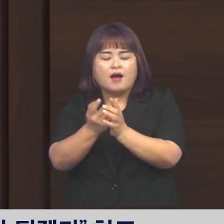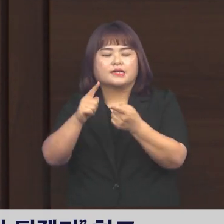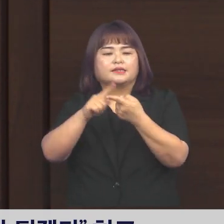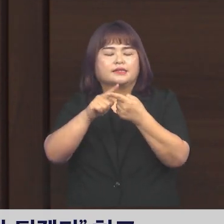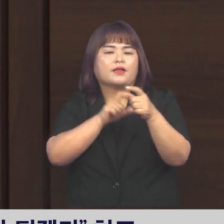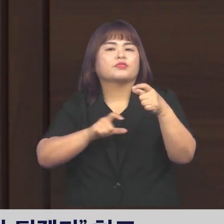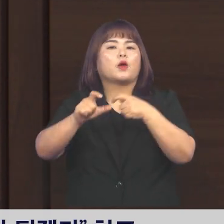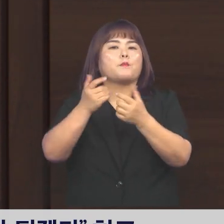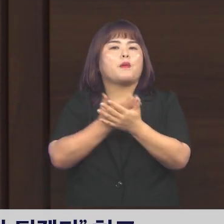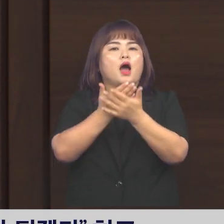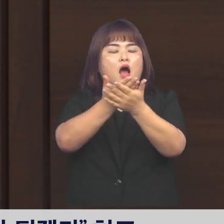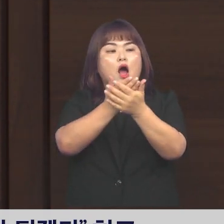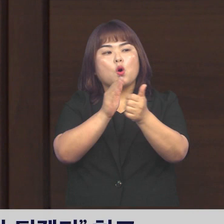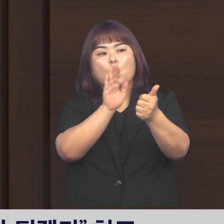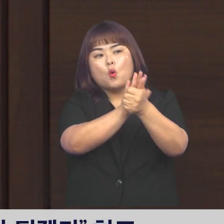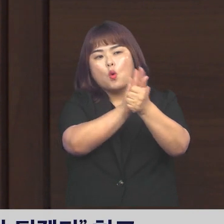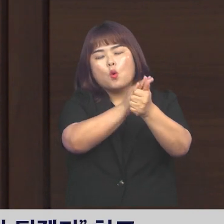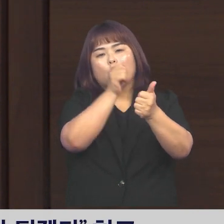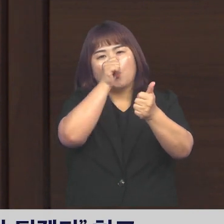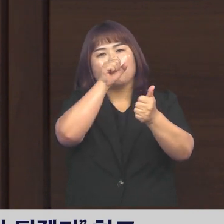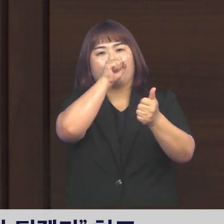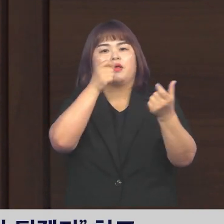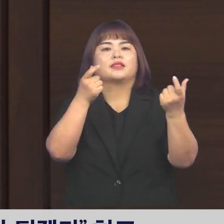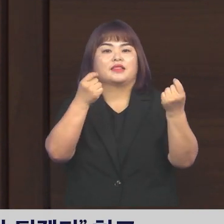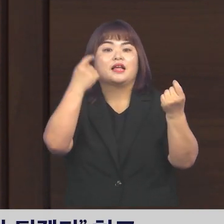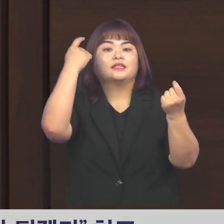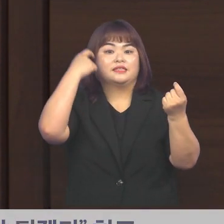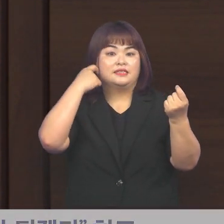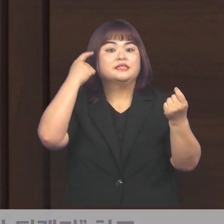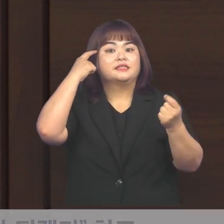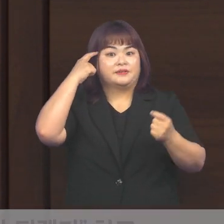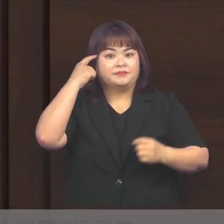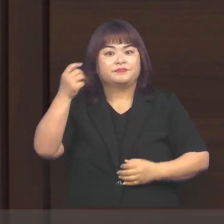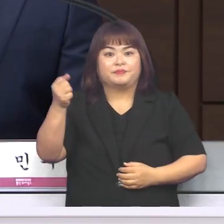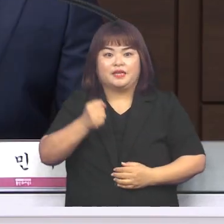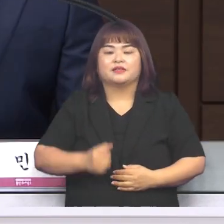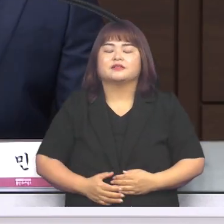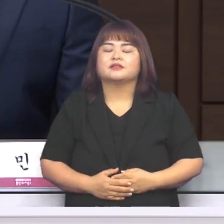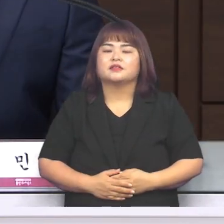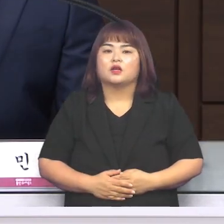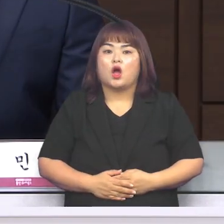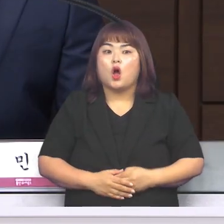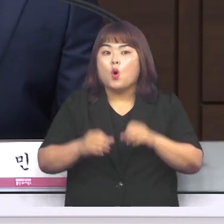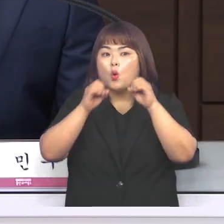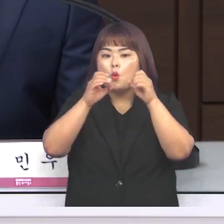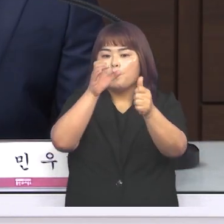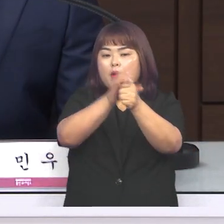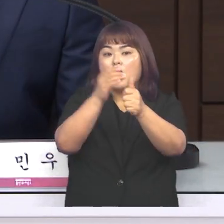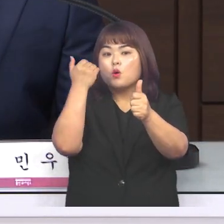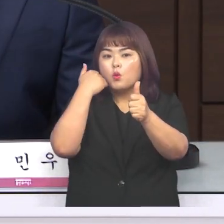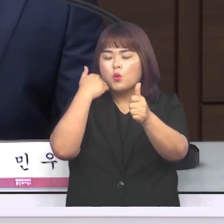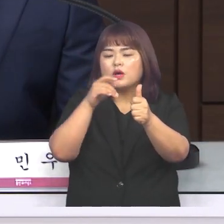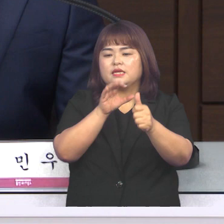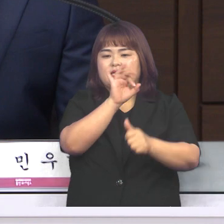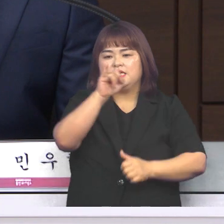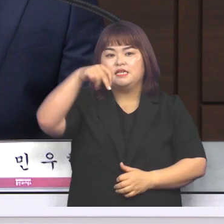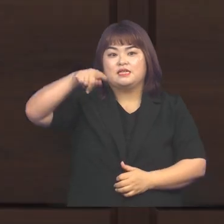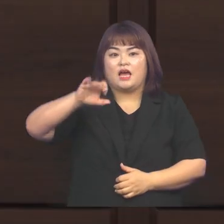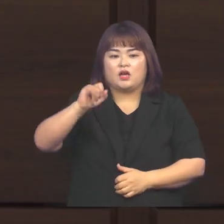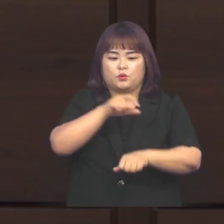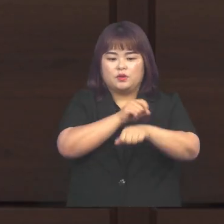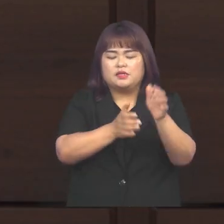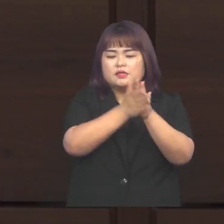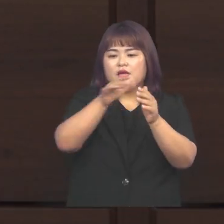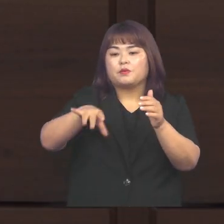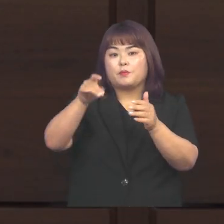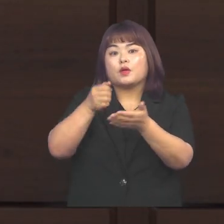더 발전을 시킬 수 있는데 기여를 하고 싶다라는 생각을 했었는데, 홍보대사 위촉은 이상일 용인특례시장이